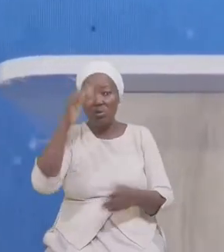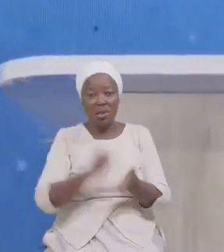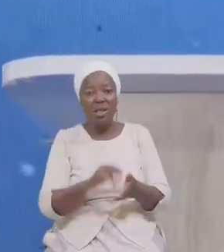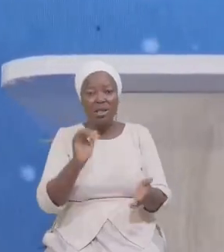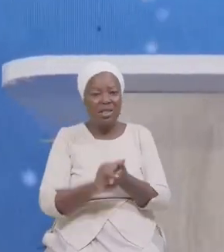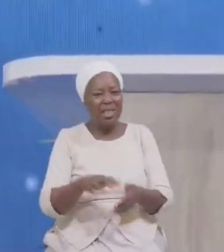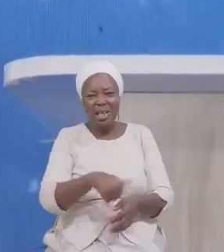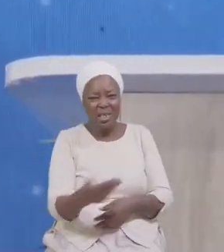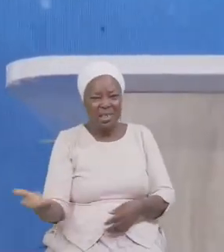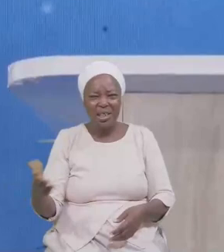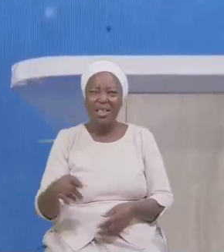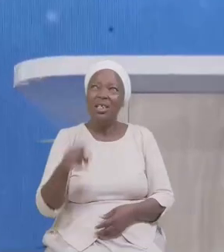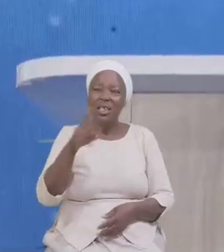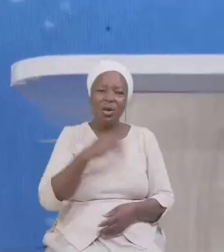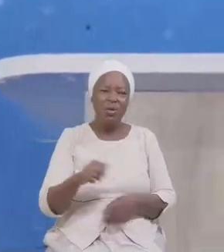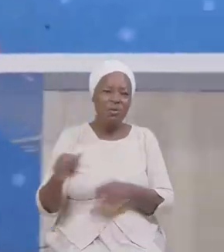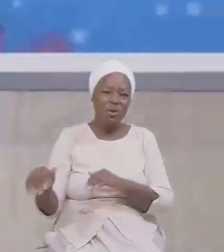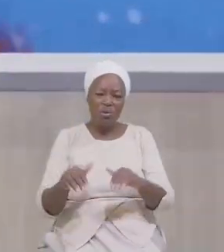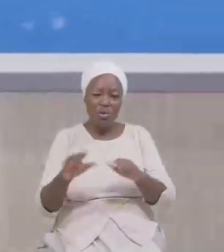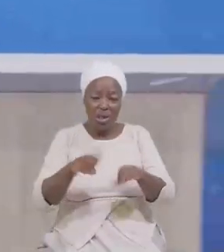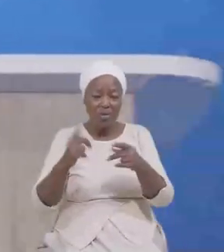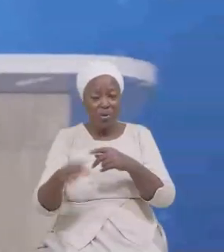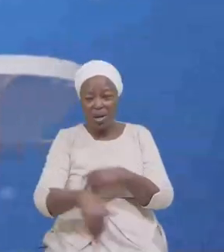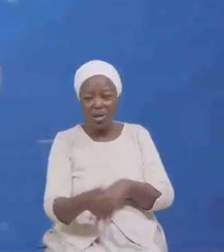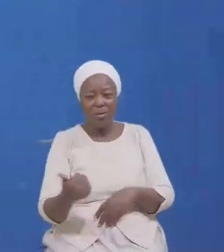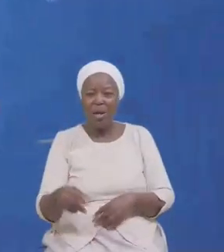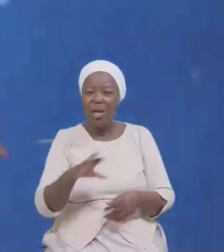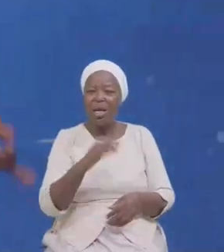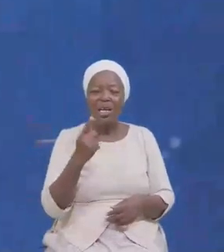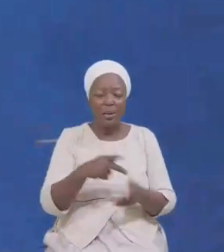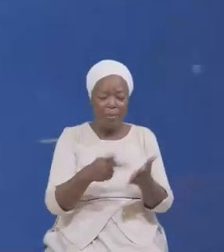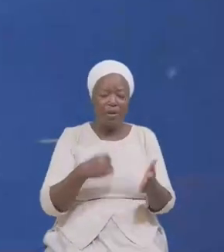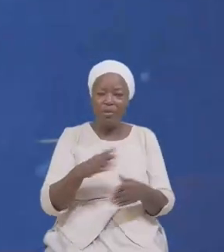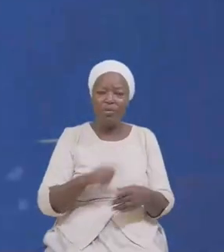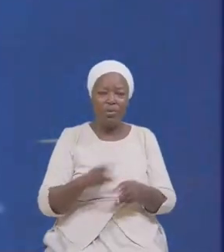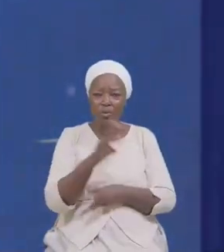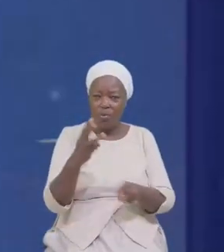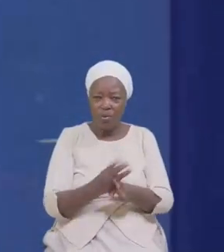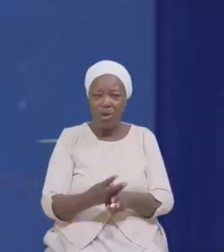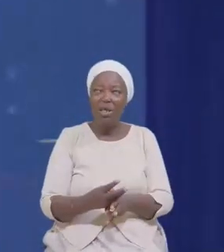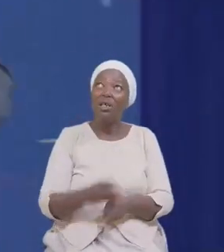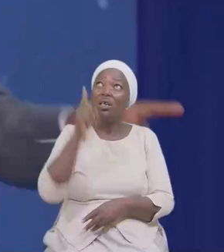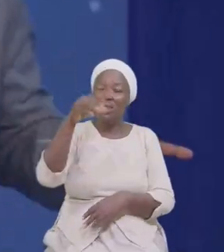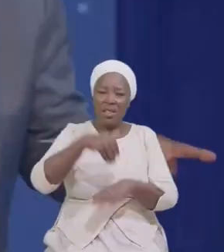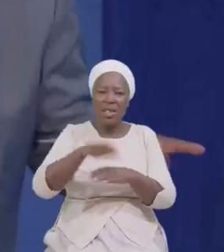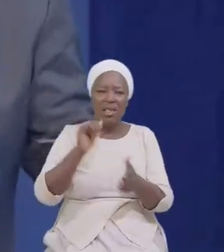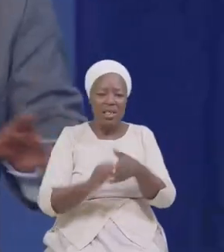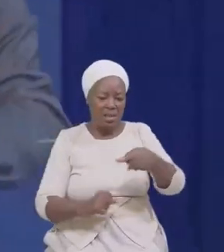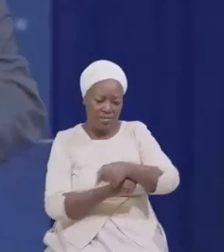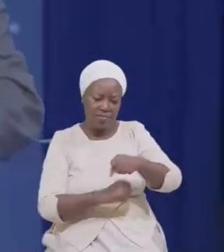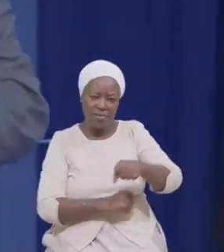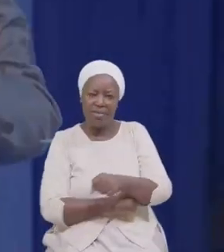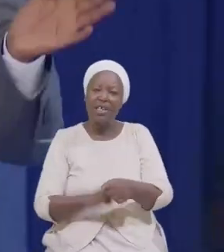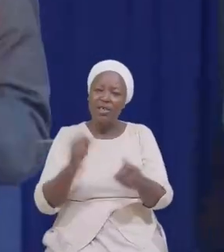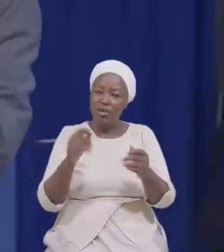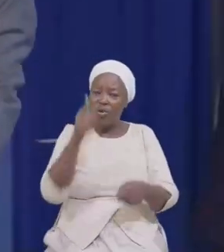que tout ce qu'il pourra envoyer à qui que ce soit, n'importe quelle partie du monde, il envoie la pierre angulaire, il envoie